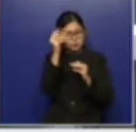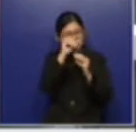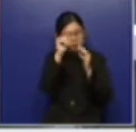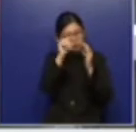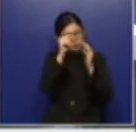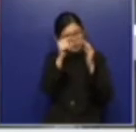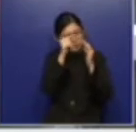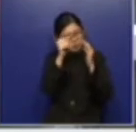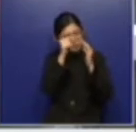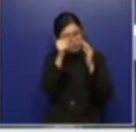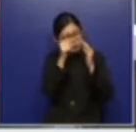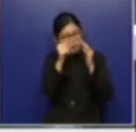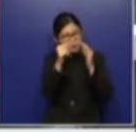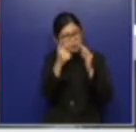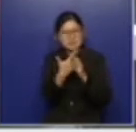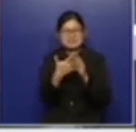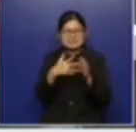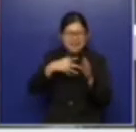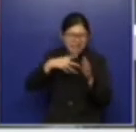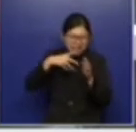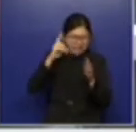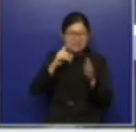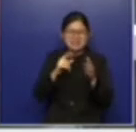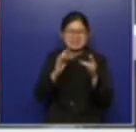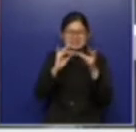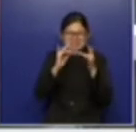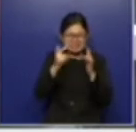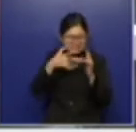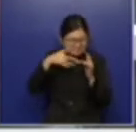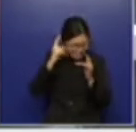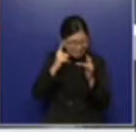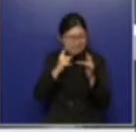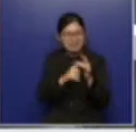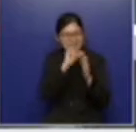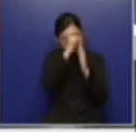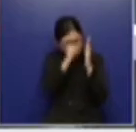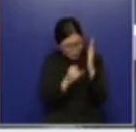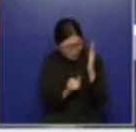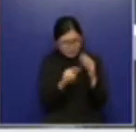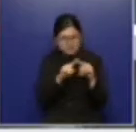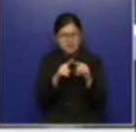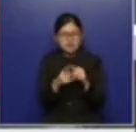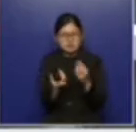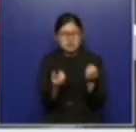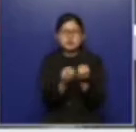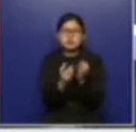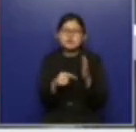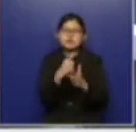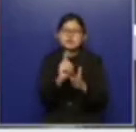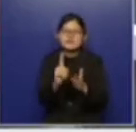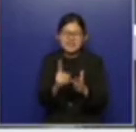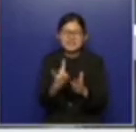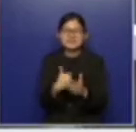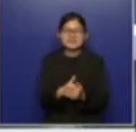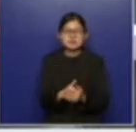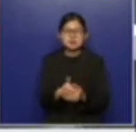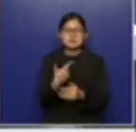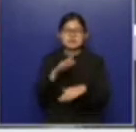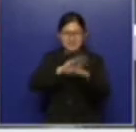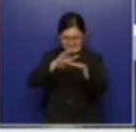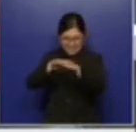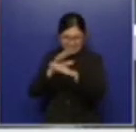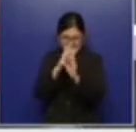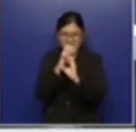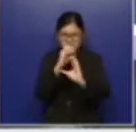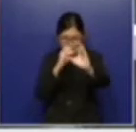แค่กู๊ดมอร์นิ่งตอนเช้าเนี่ยเน็ตประชารัฐในต่างจังหวัดครับเดี๋ยวผมจะบอกว่ามันเกิดอะไรขึ้นผมเรียกกสทช.มาอธิ